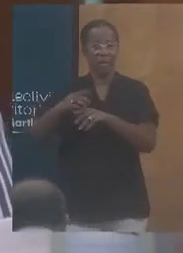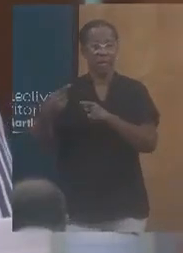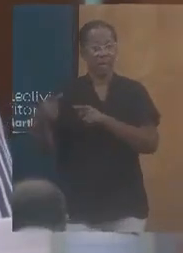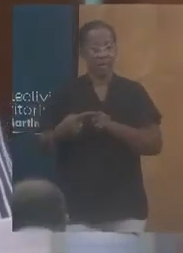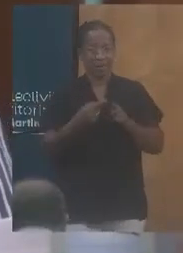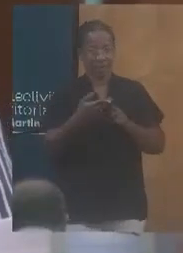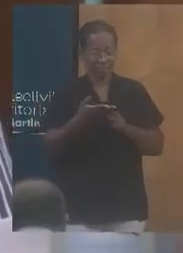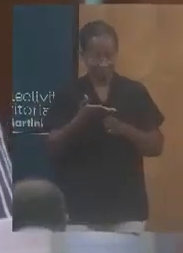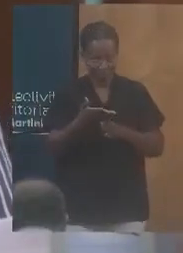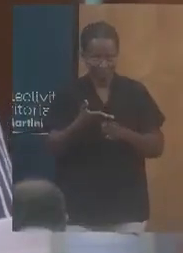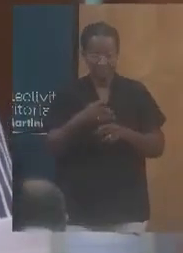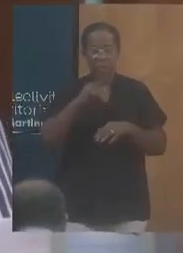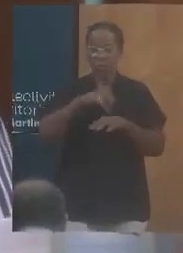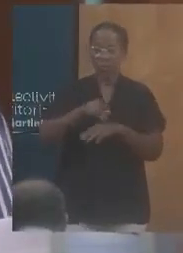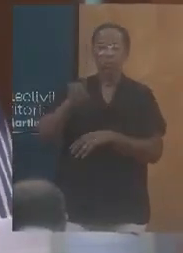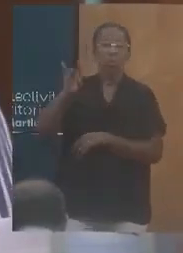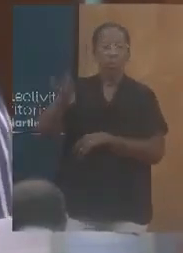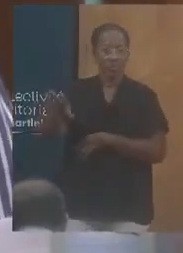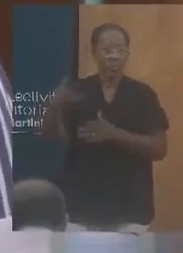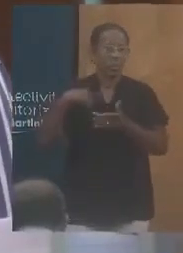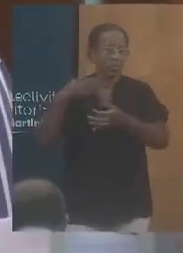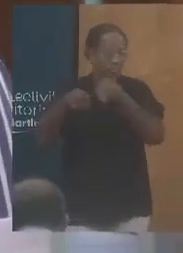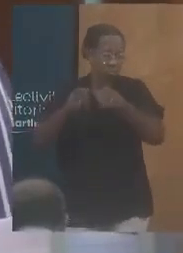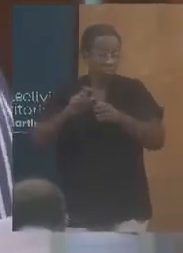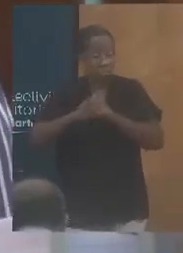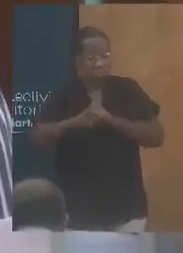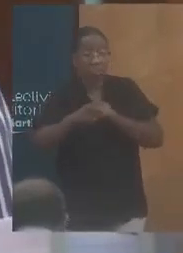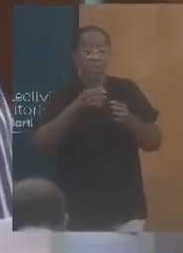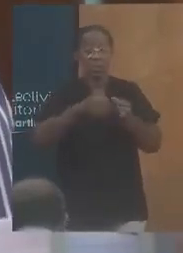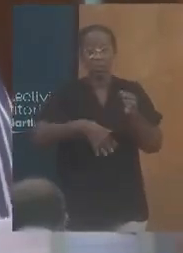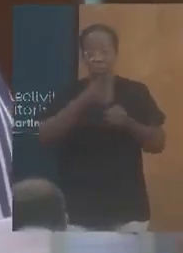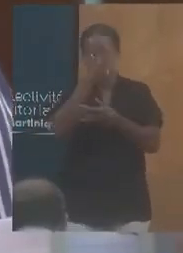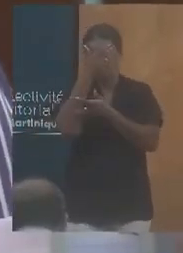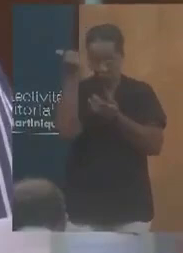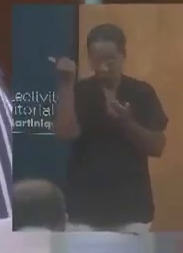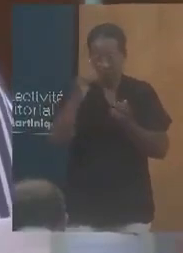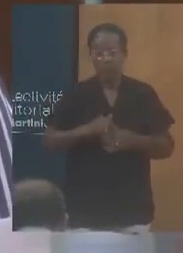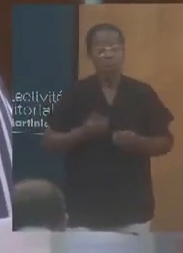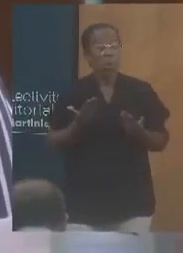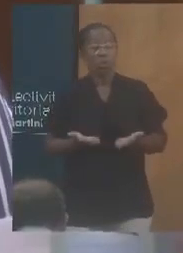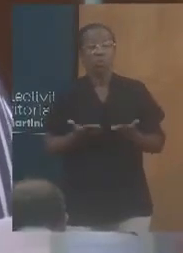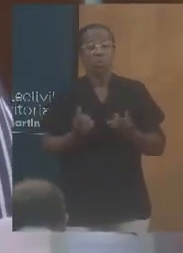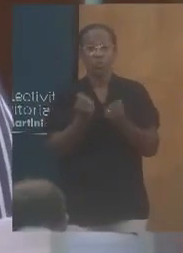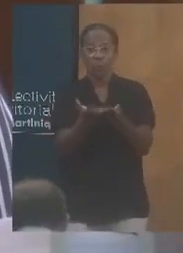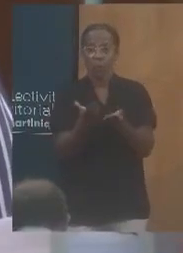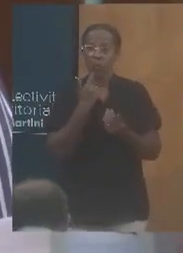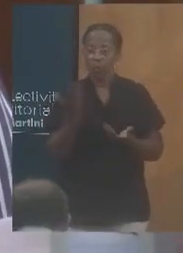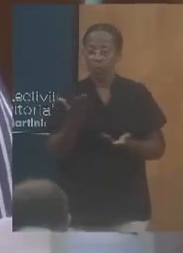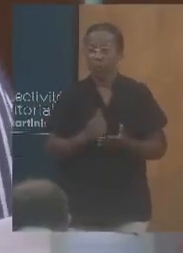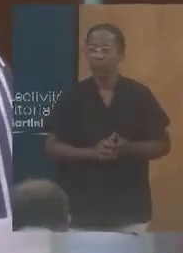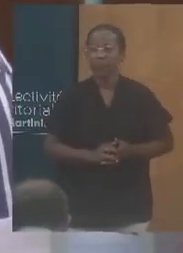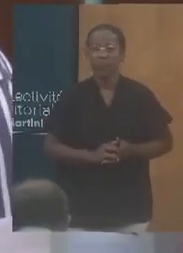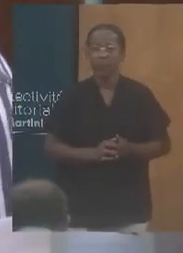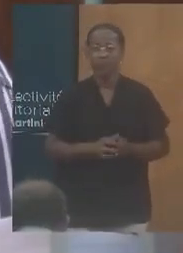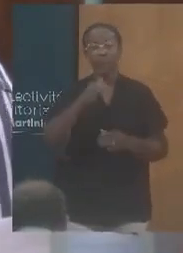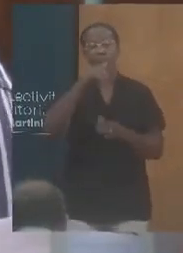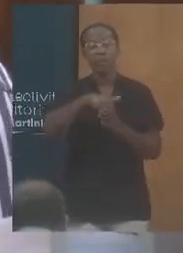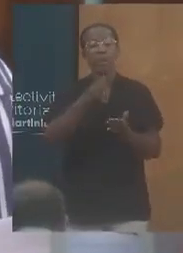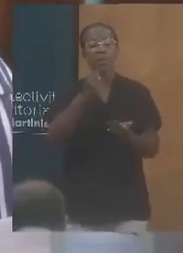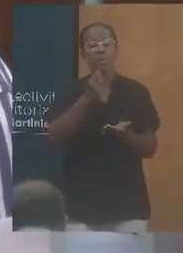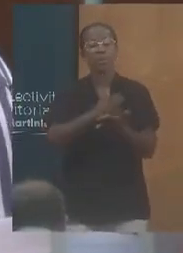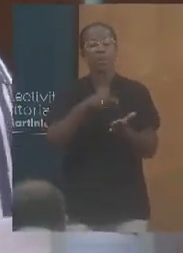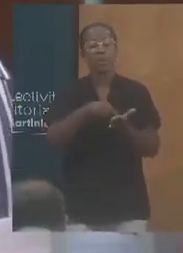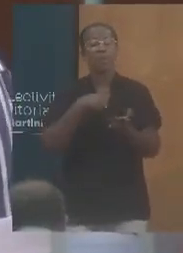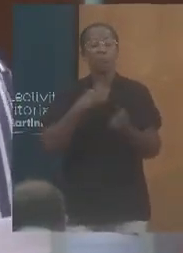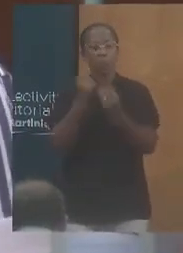a fait appel, je ne connais pas encore les résultats. Or, qu'est-ce qu'on nous propose aujourd'hui dans la délibération? Je vous invite